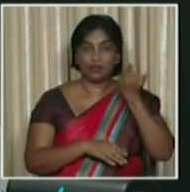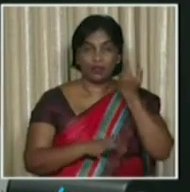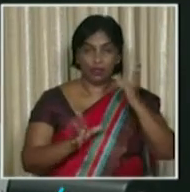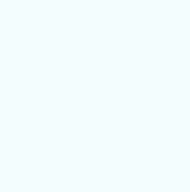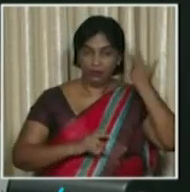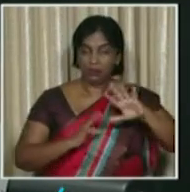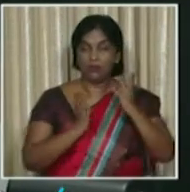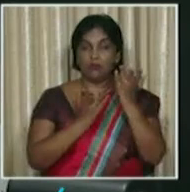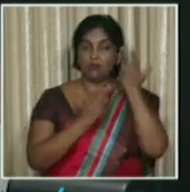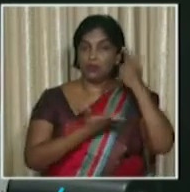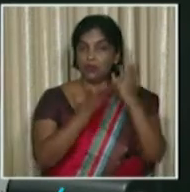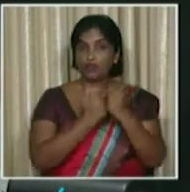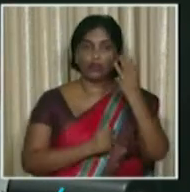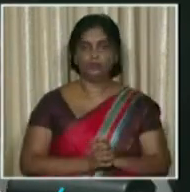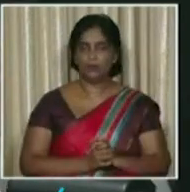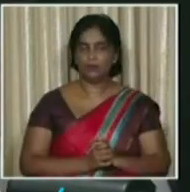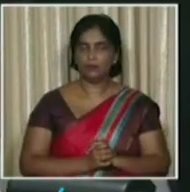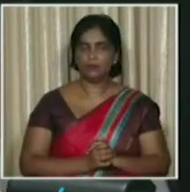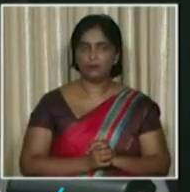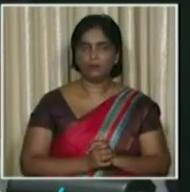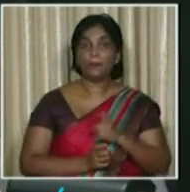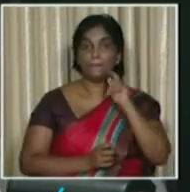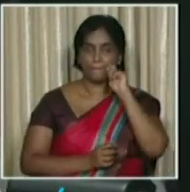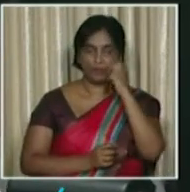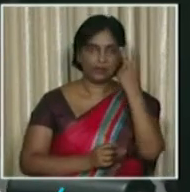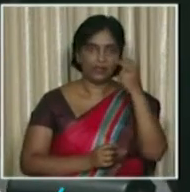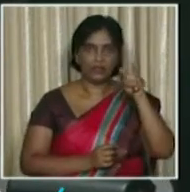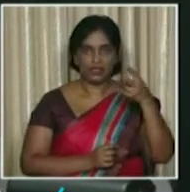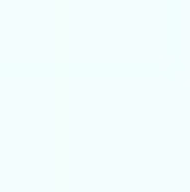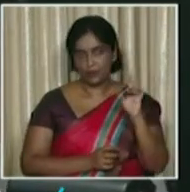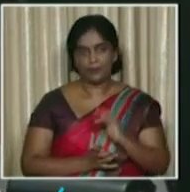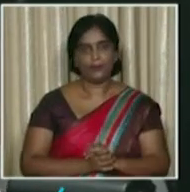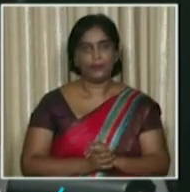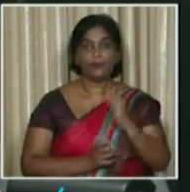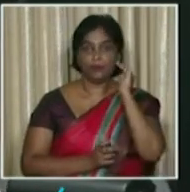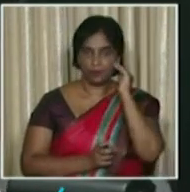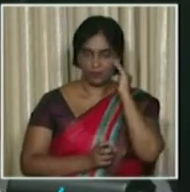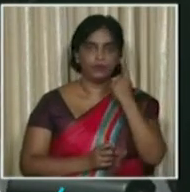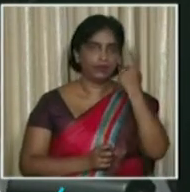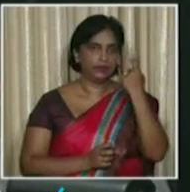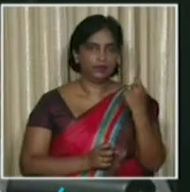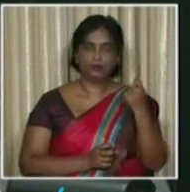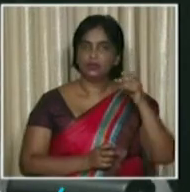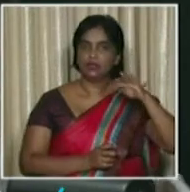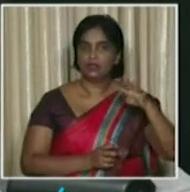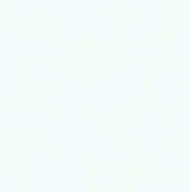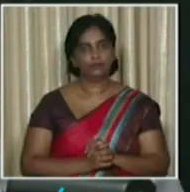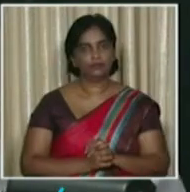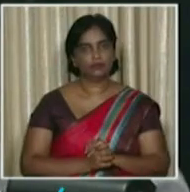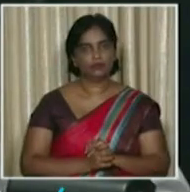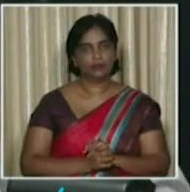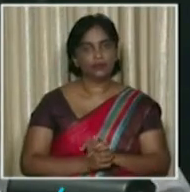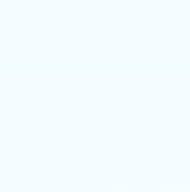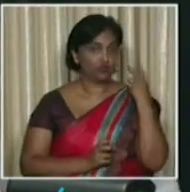සංඛ්‍යාව 3634යි පිරිමි 2225යි කාන්තාවන් 1409යි